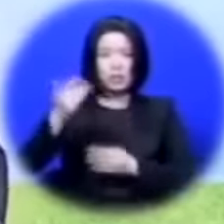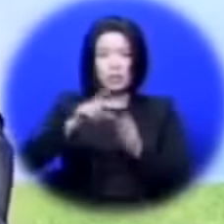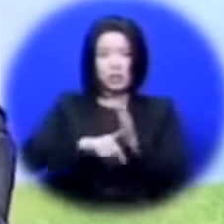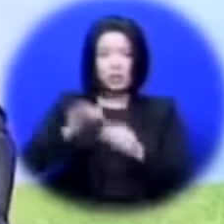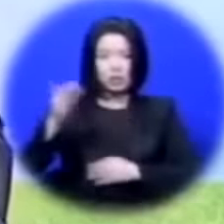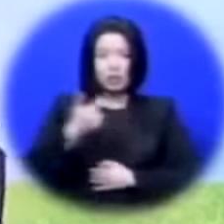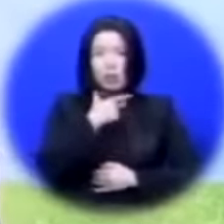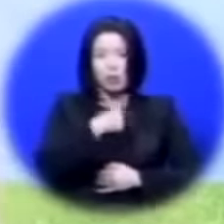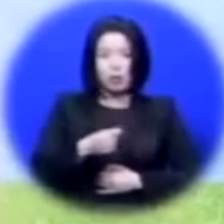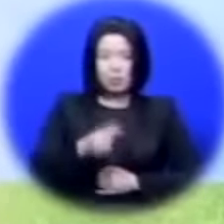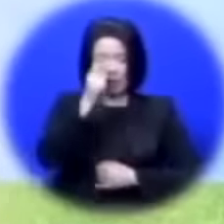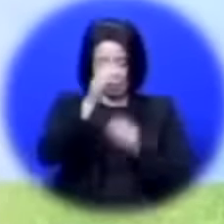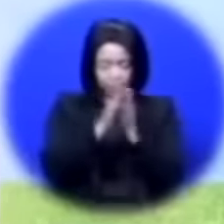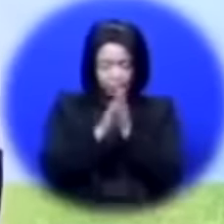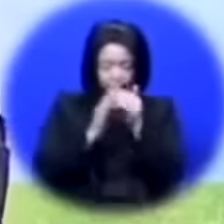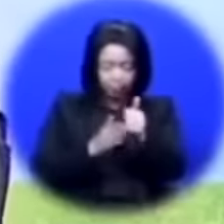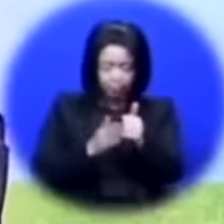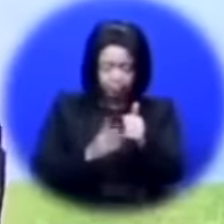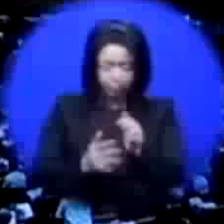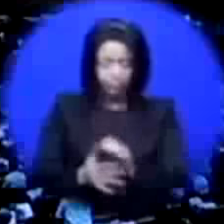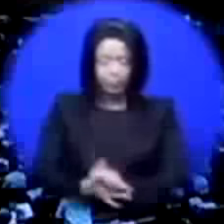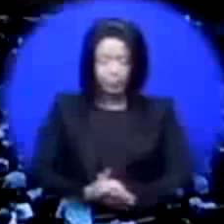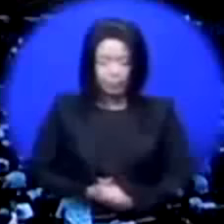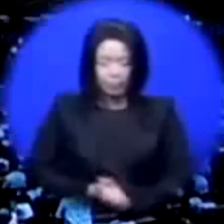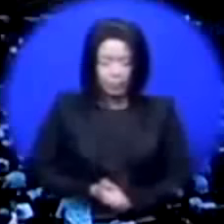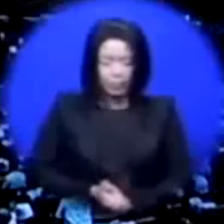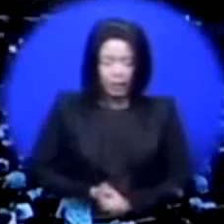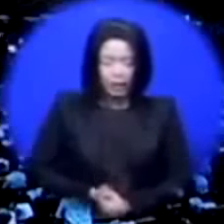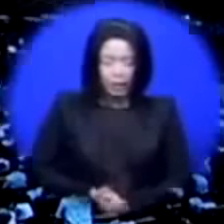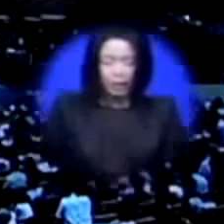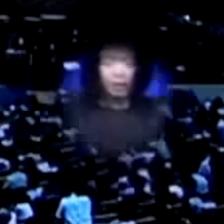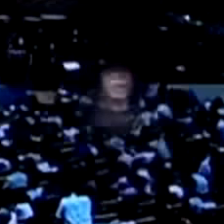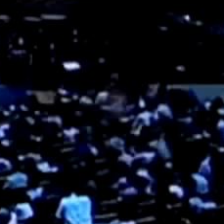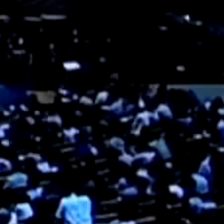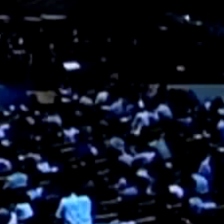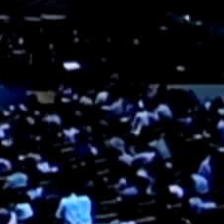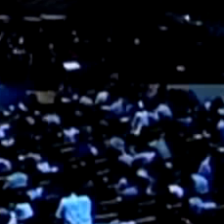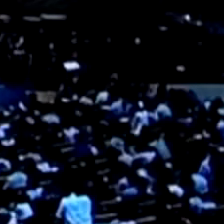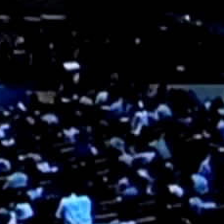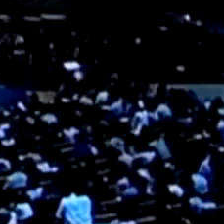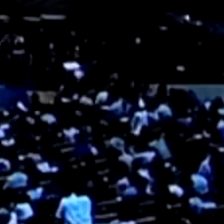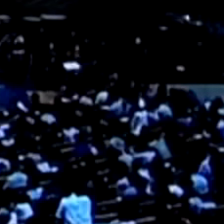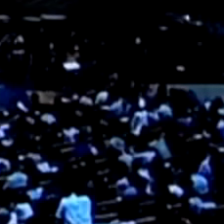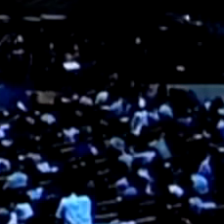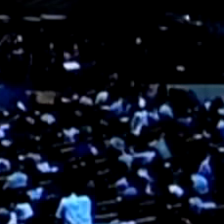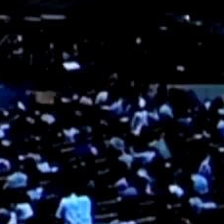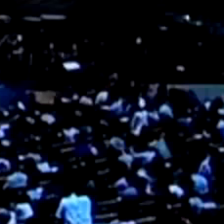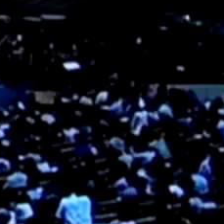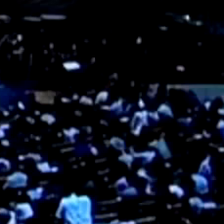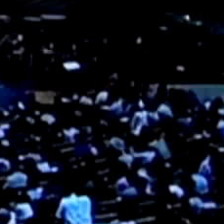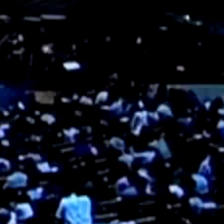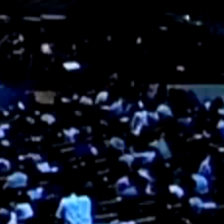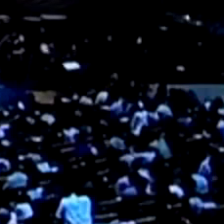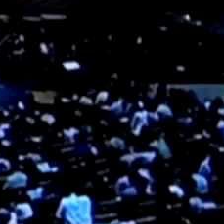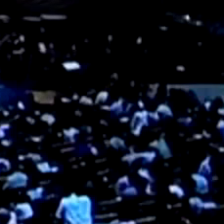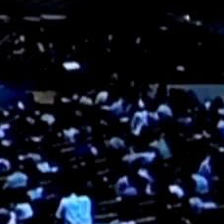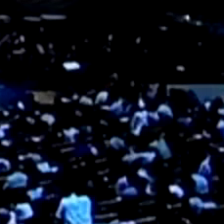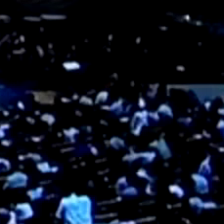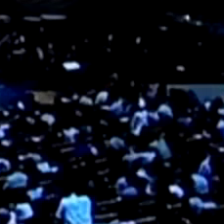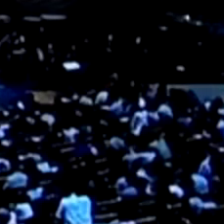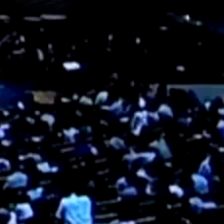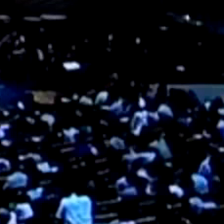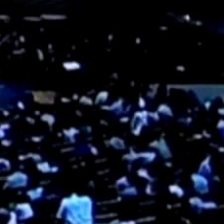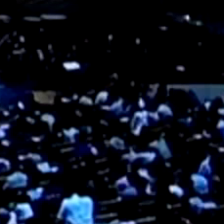바랍니다 기도하십시다은 충만하신 아버지 하나님이 시간에 주님의 말씀을 듣게 해주소서